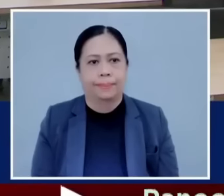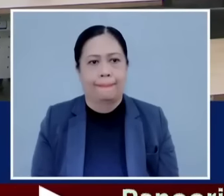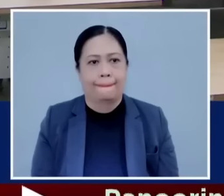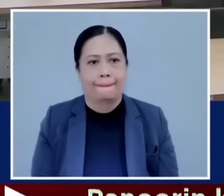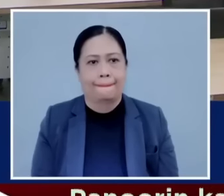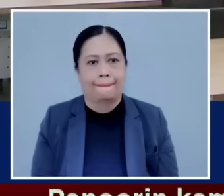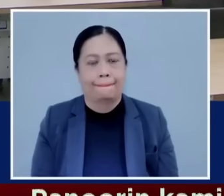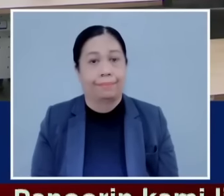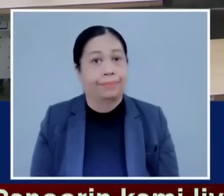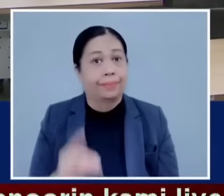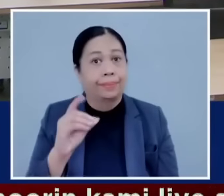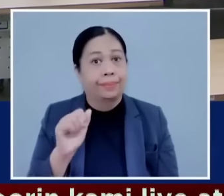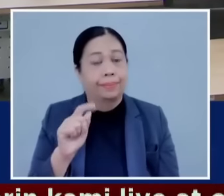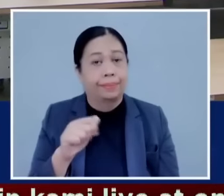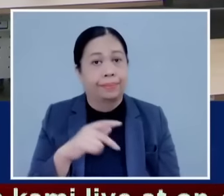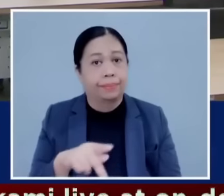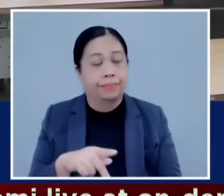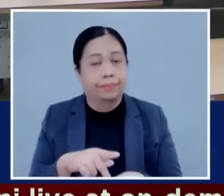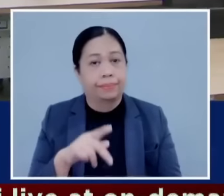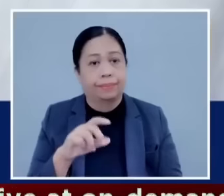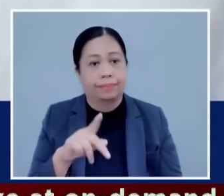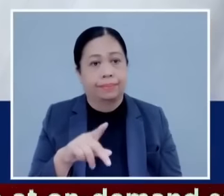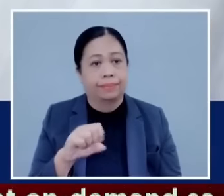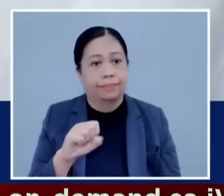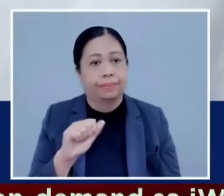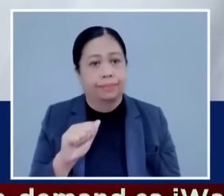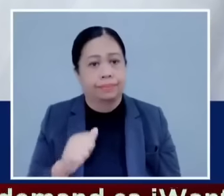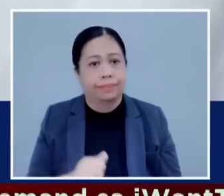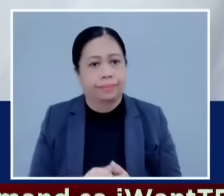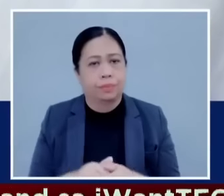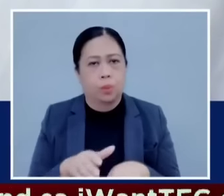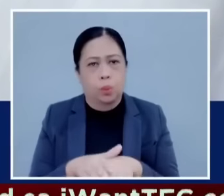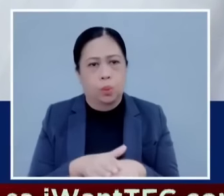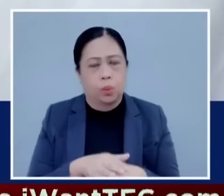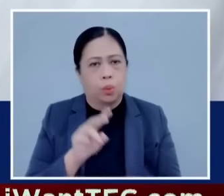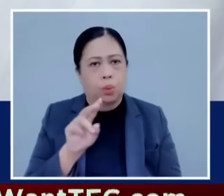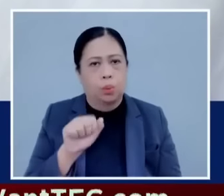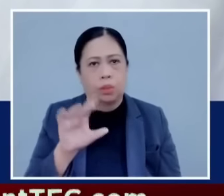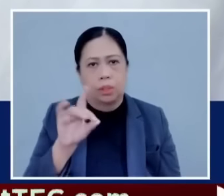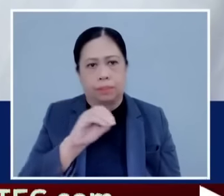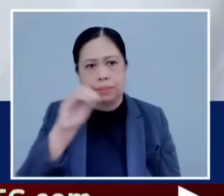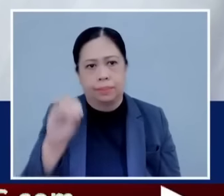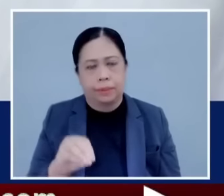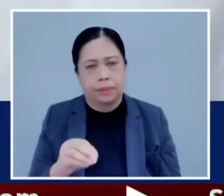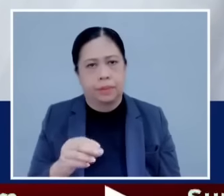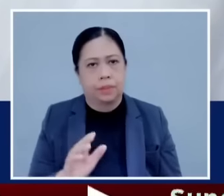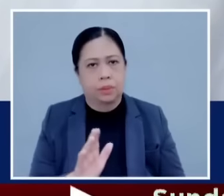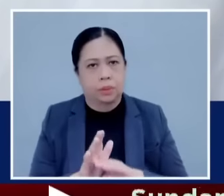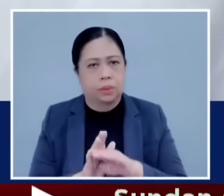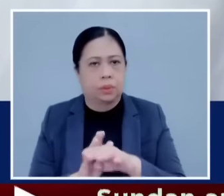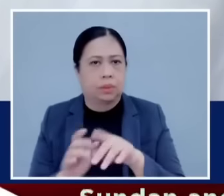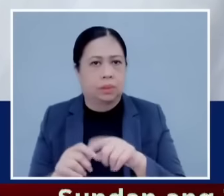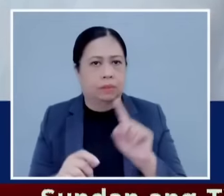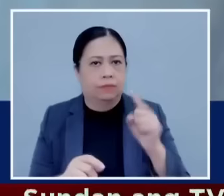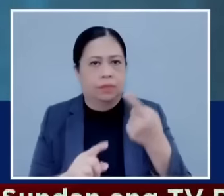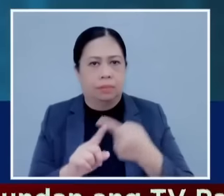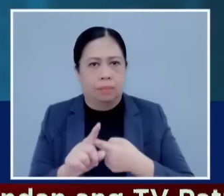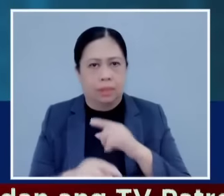Sa datos ng Philippine Statistics Authority, bumagal sa 2.8% ang inflation sa unang buwan ng